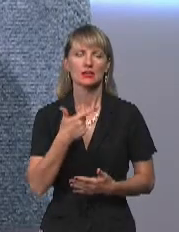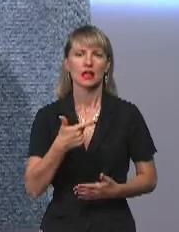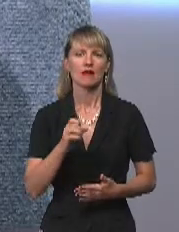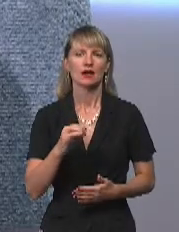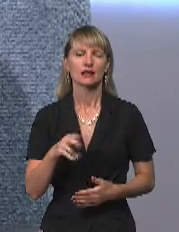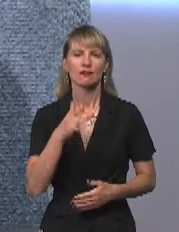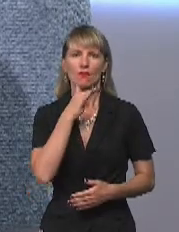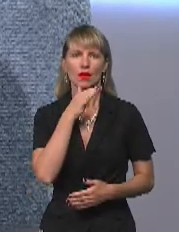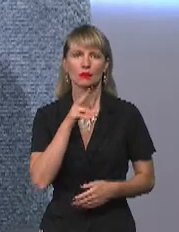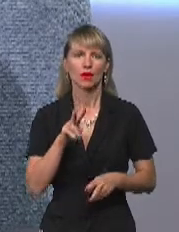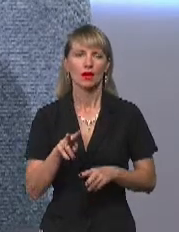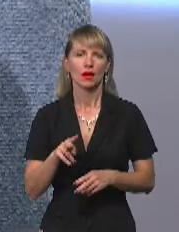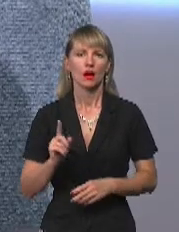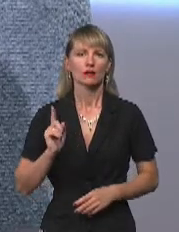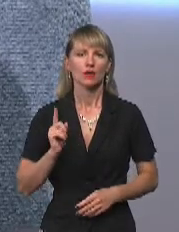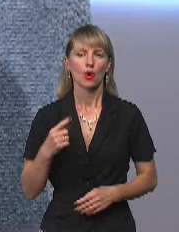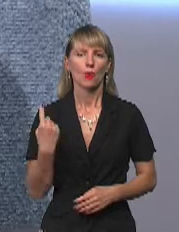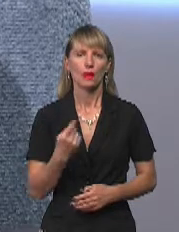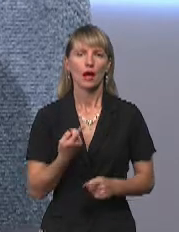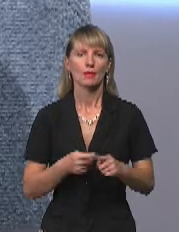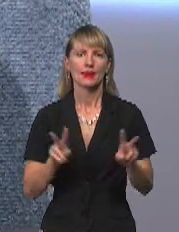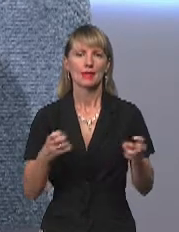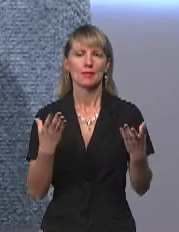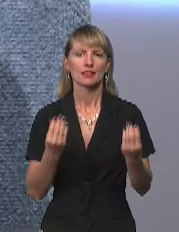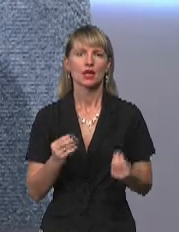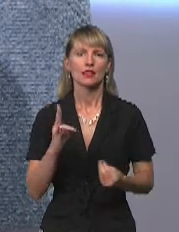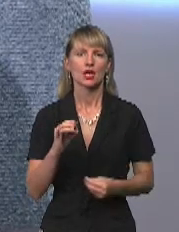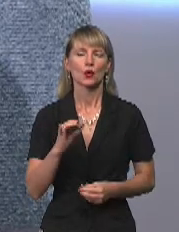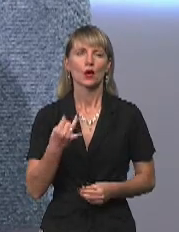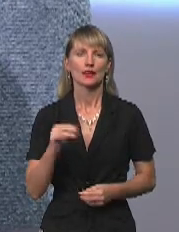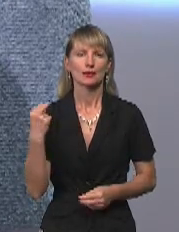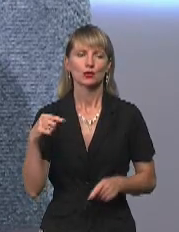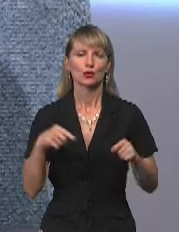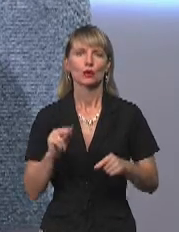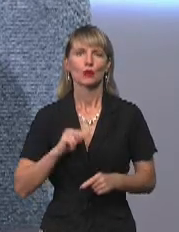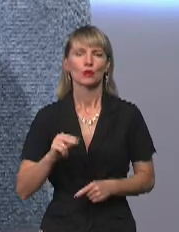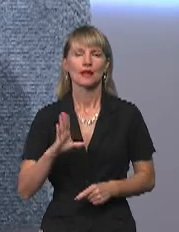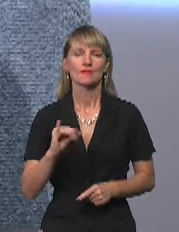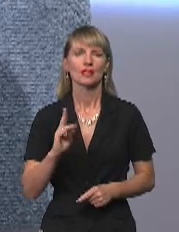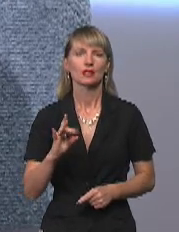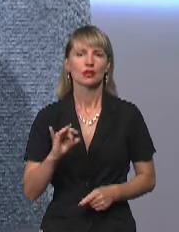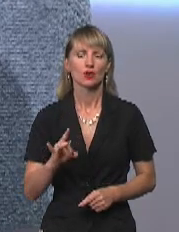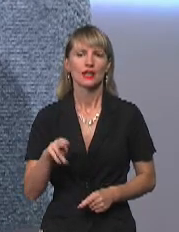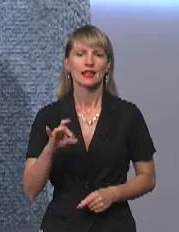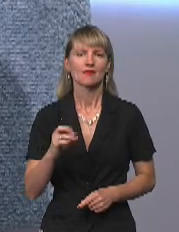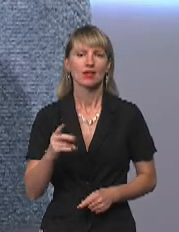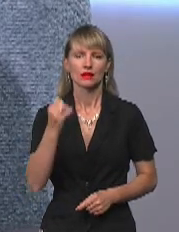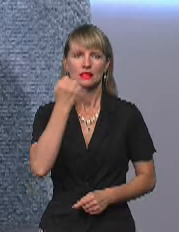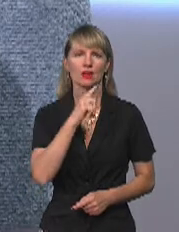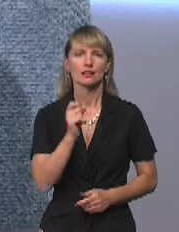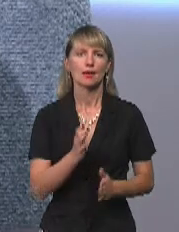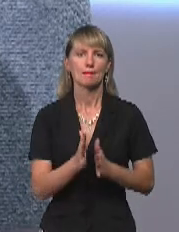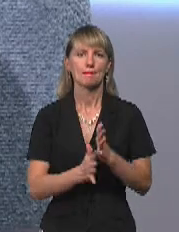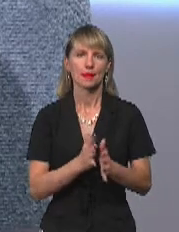час патрулювання вулиць? Про це сьогодні у темі дня на UA Запоріжжя. У студії для вас працює Віктор Дерев'янко. Дякуємо за мову жестів Ганні